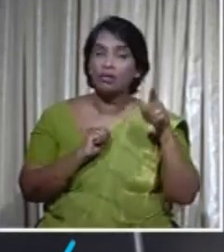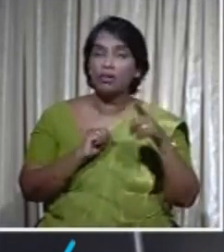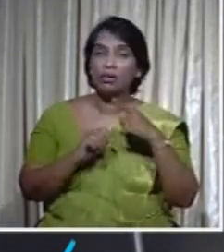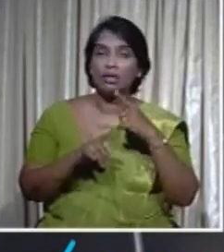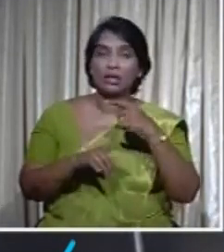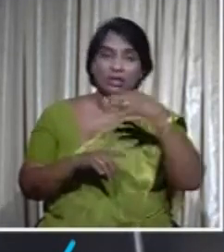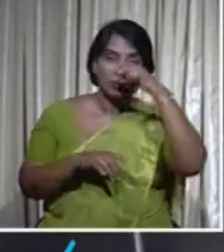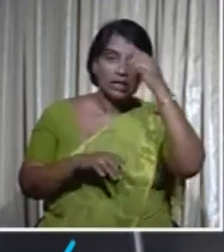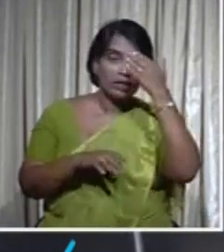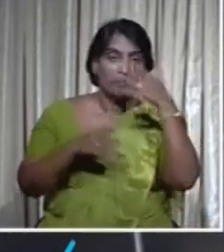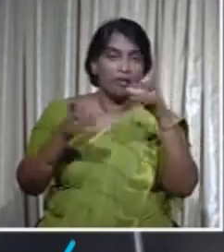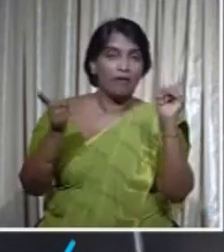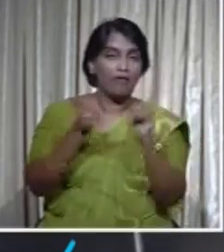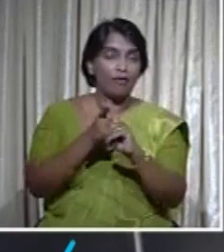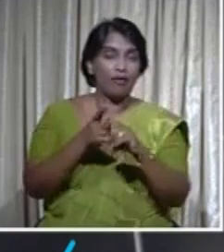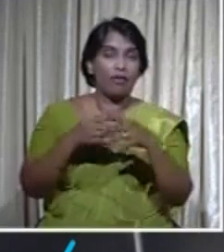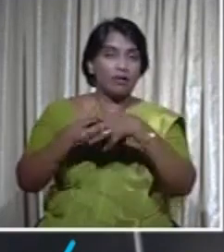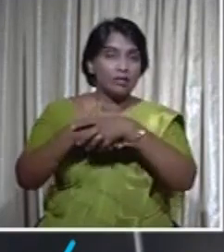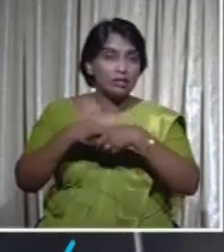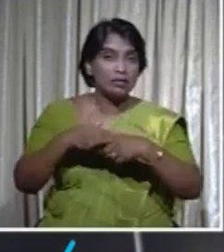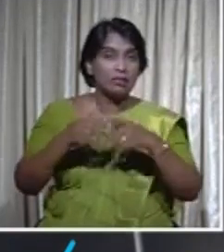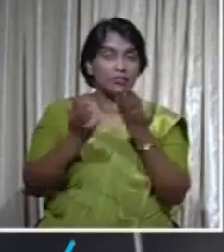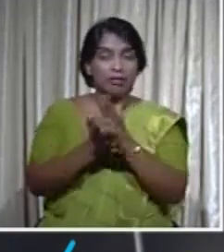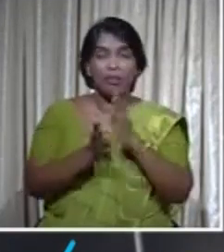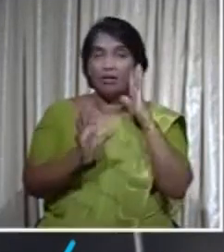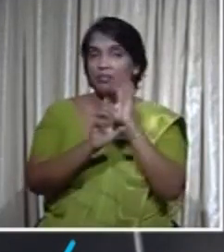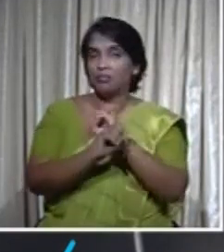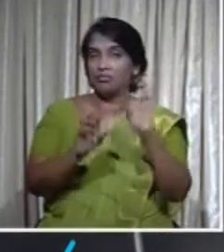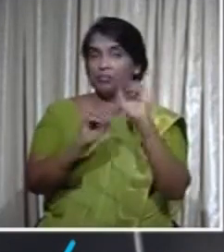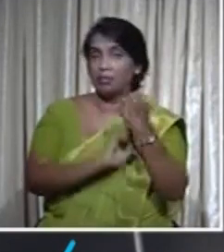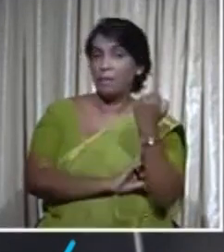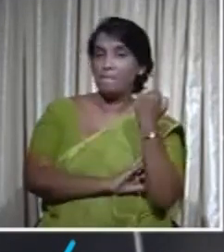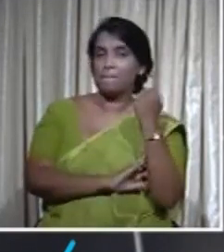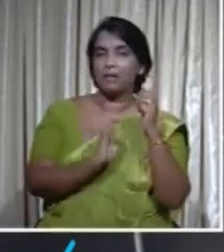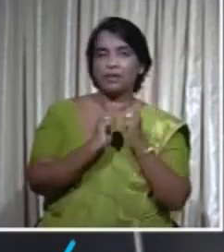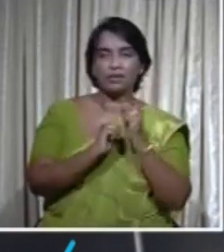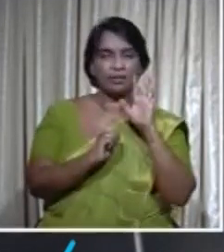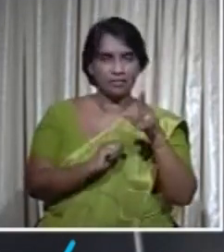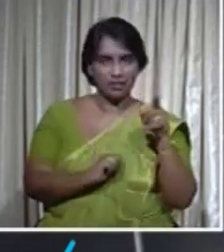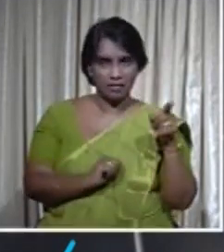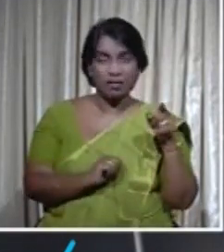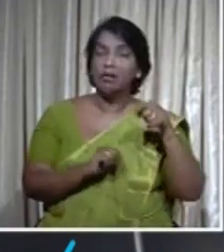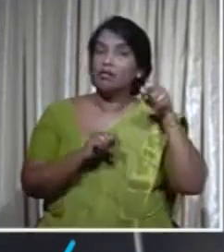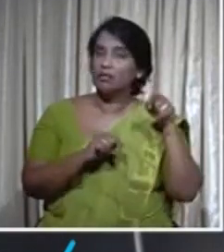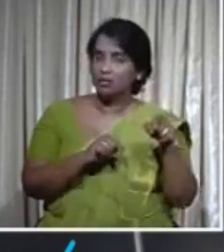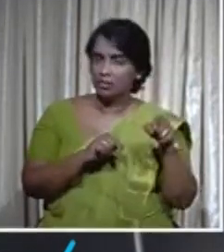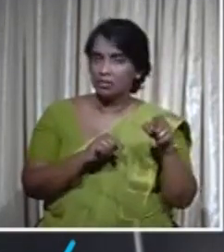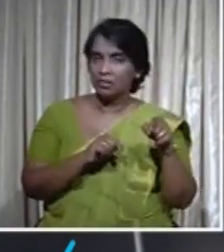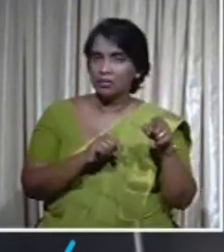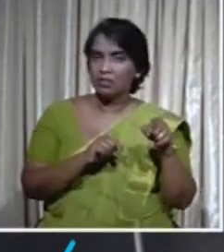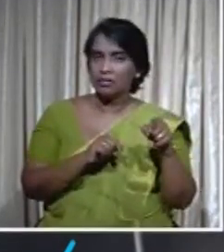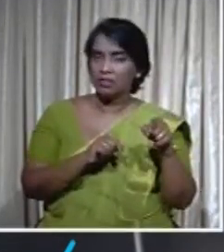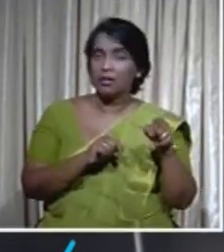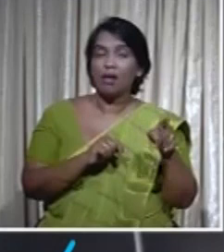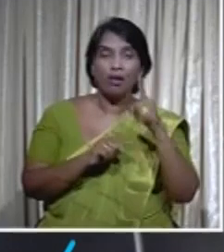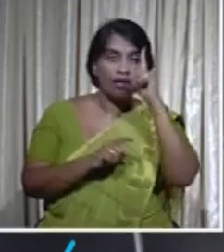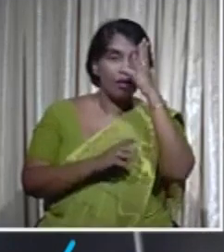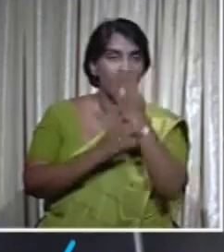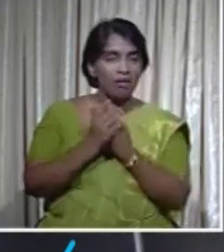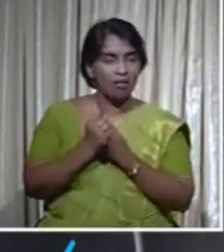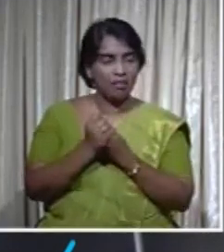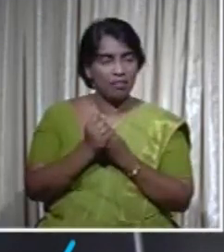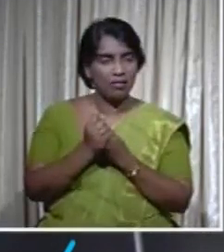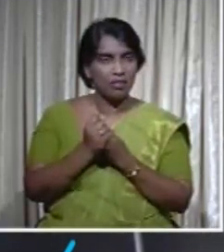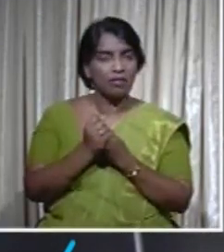இங்கு பிரச்சாரமாக கொண்டார்கள் ஆகவே இந்த இனவரியையும் மதவரியையும் பிரச்சாரமாக கொண்டு வந்த இந்த